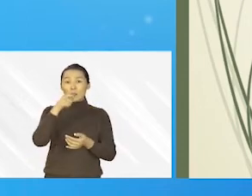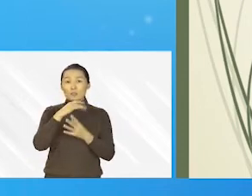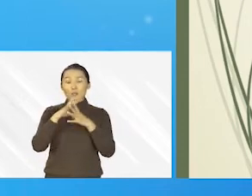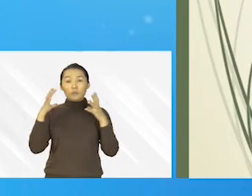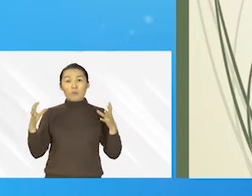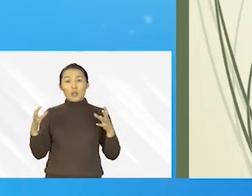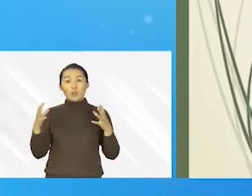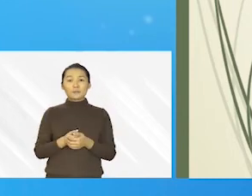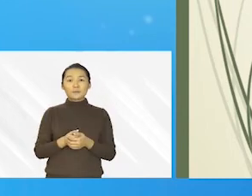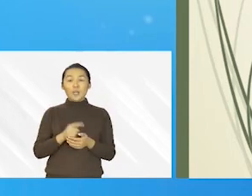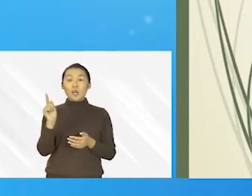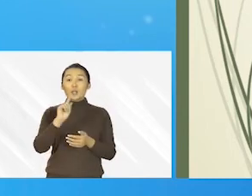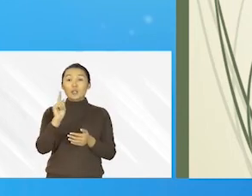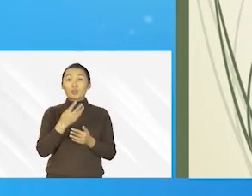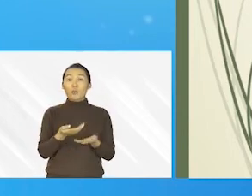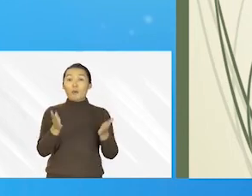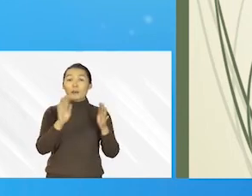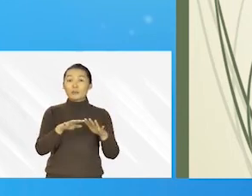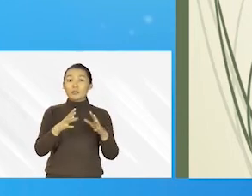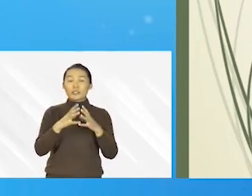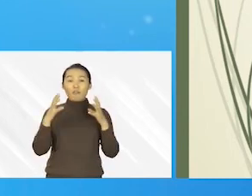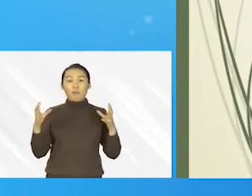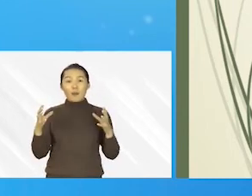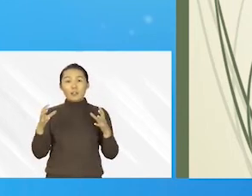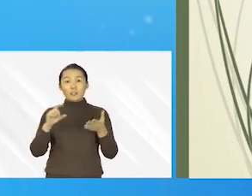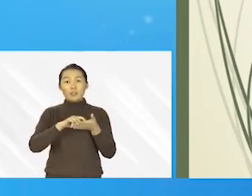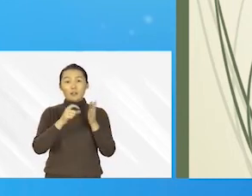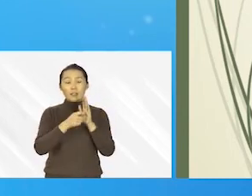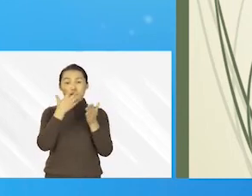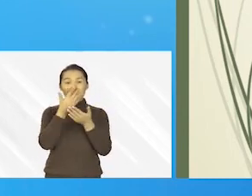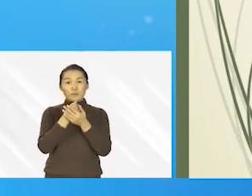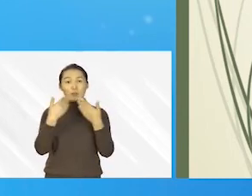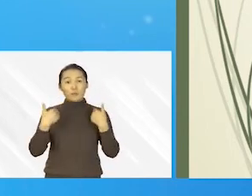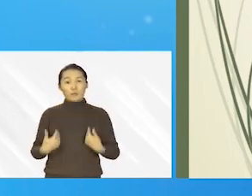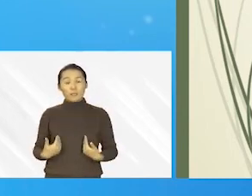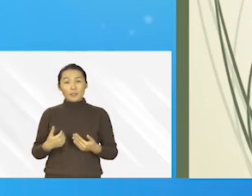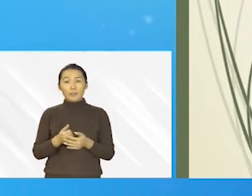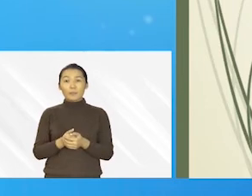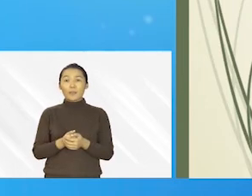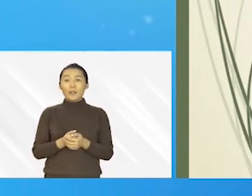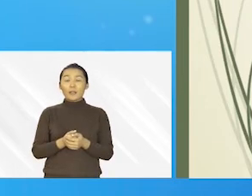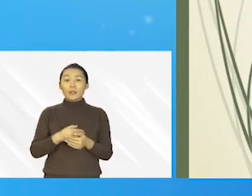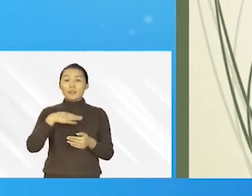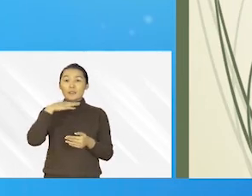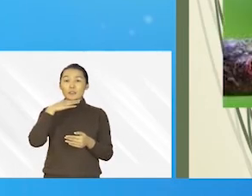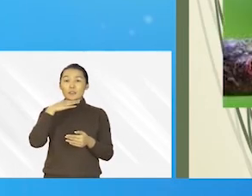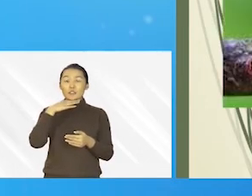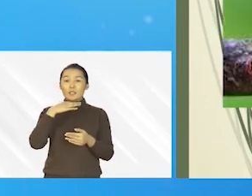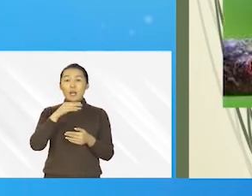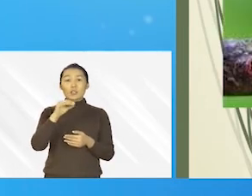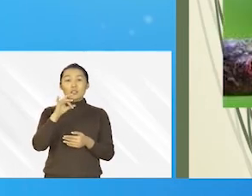количество пищи, чтобы отложить в больших клетках своего тела достаточный жировой запас.